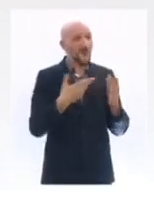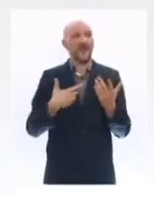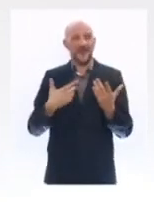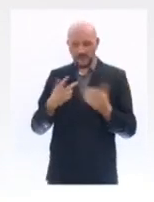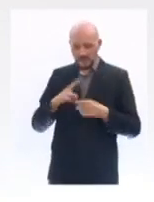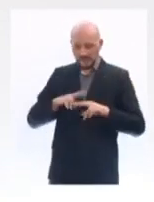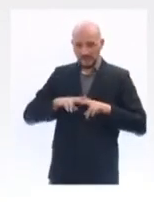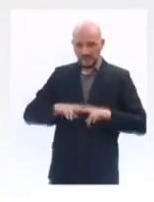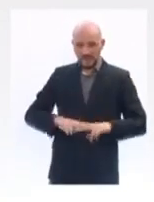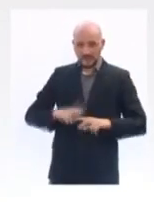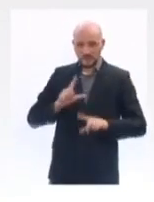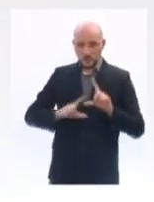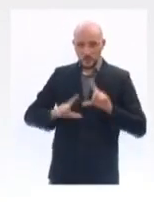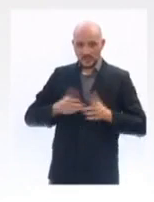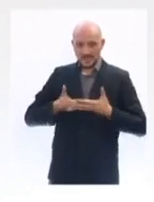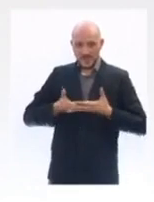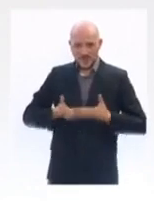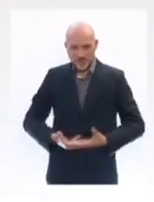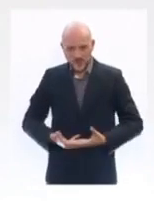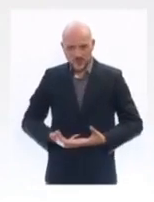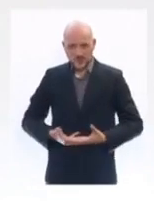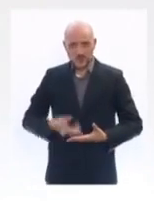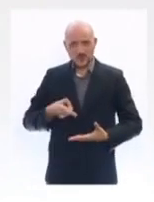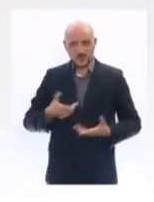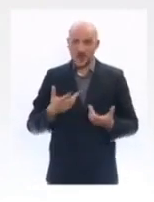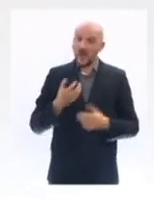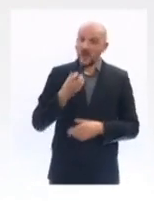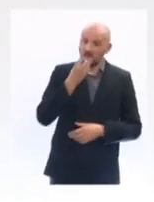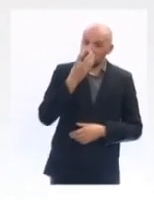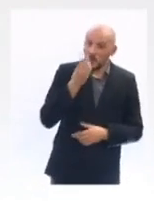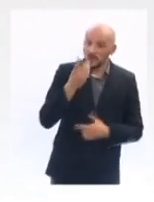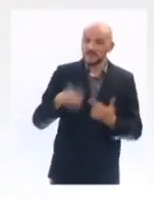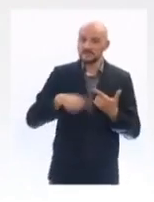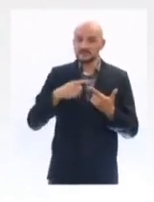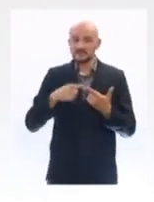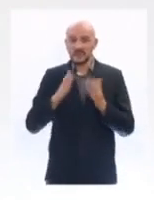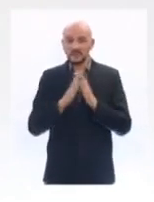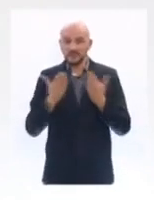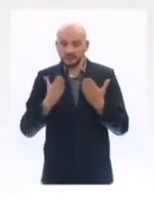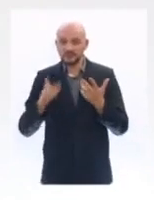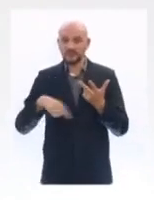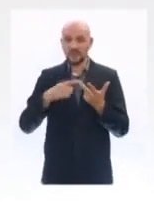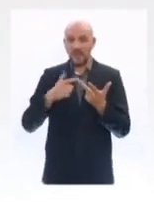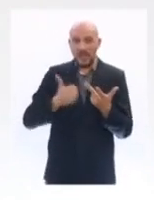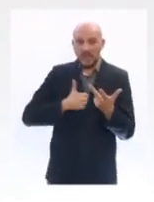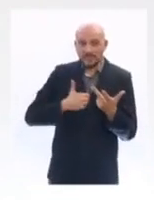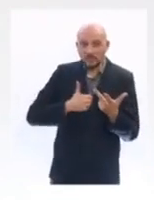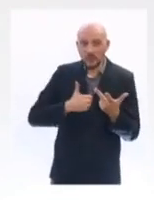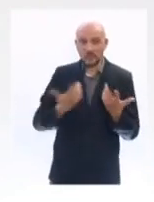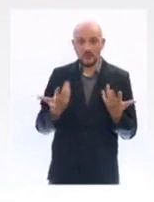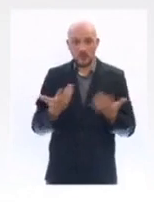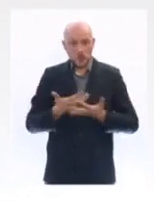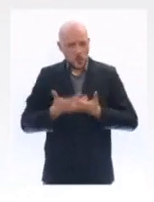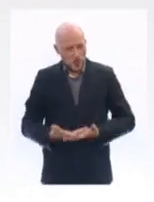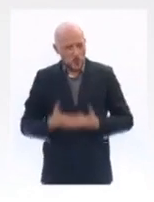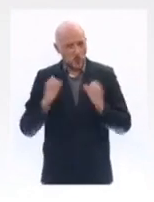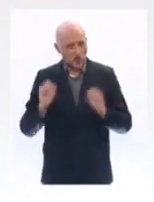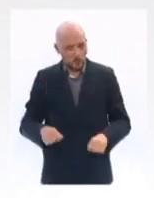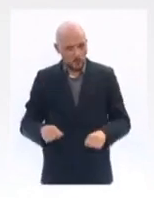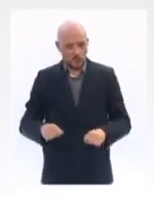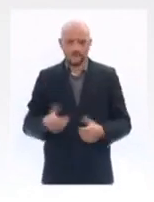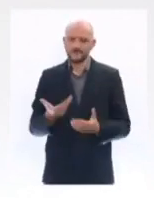loyer. Cette mesure bénéficiera aux entreprises de moins de 250 salariés, soit si elles sont fermées administrativement à